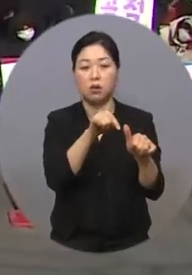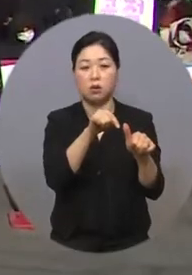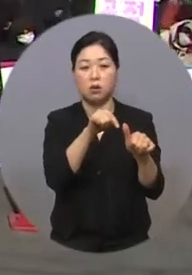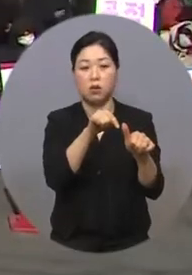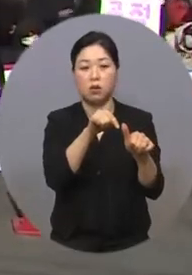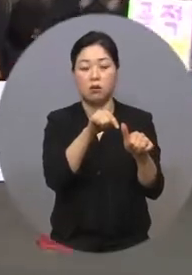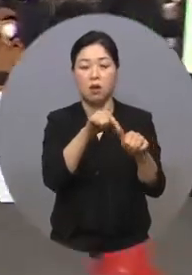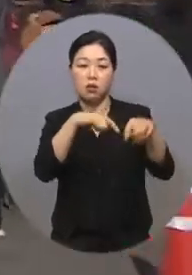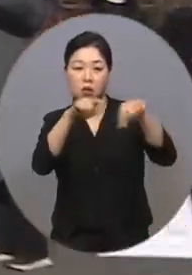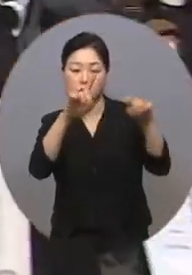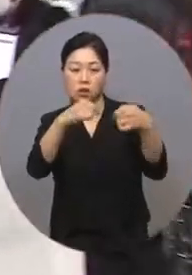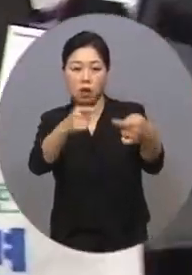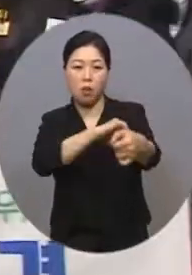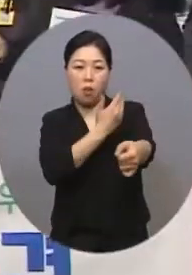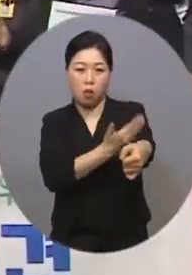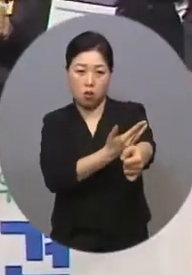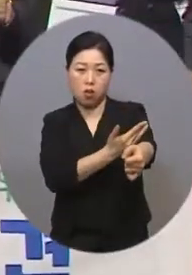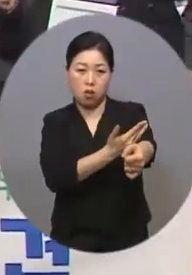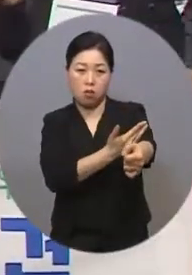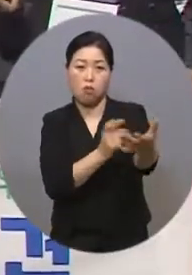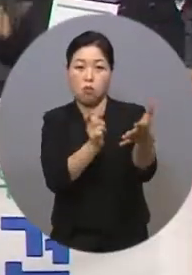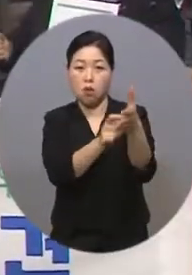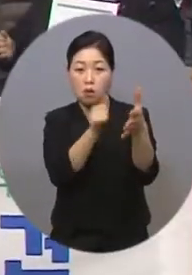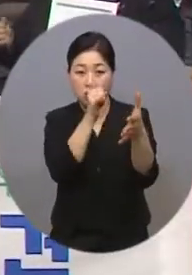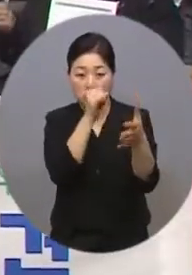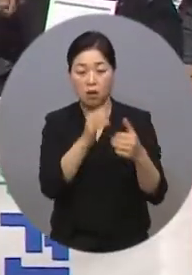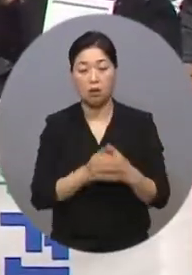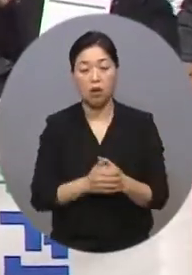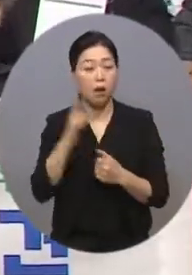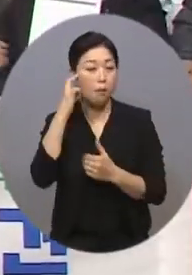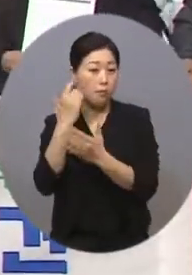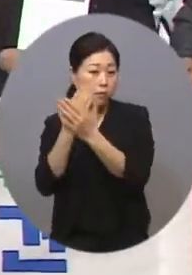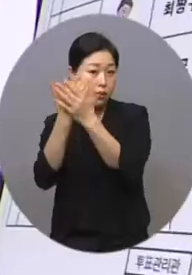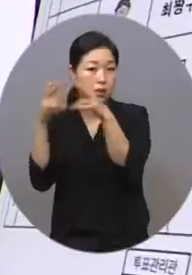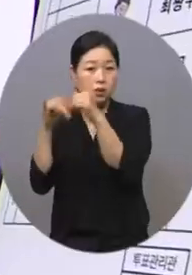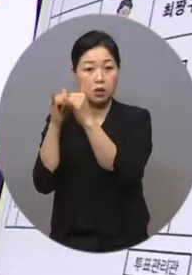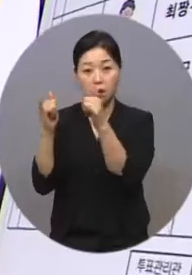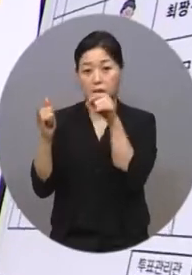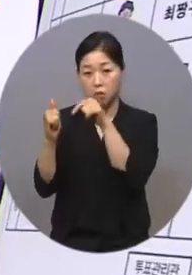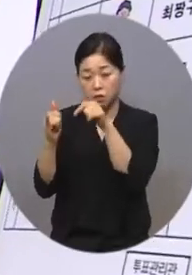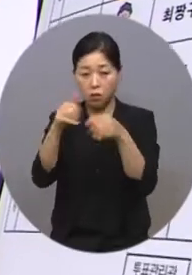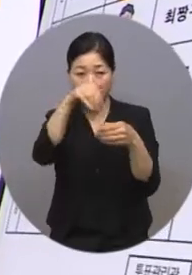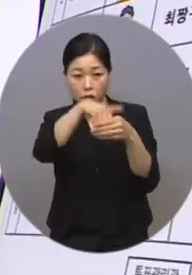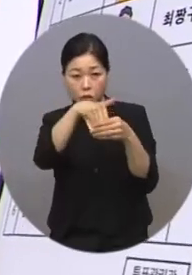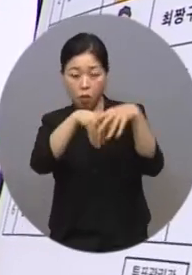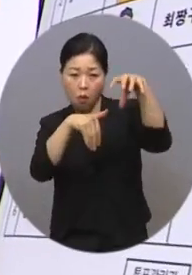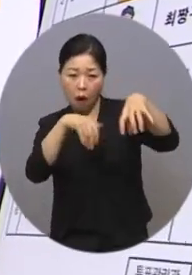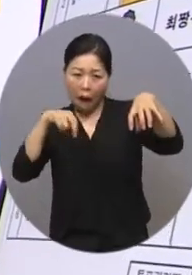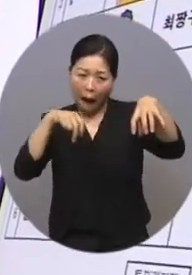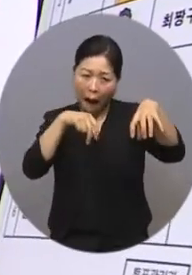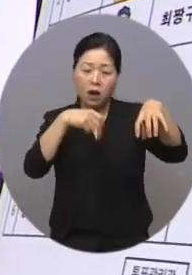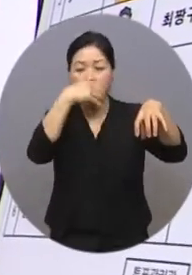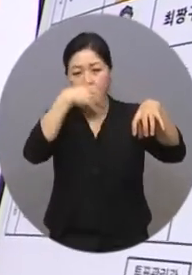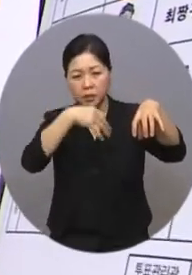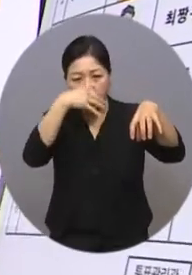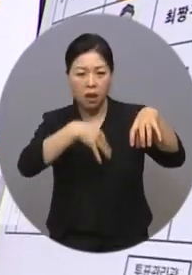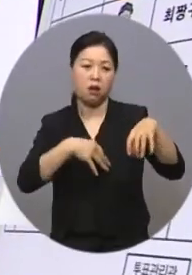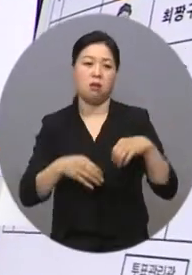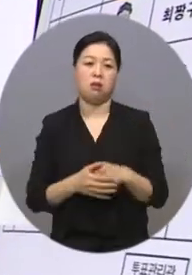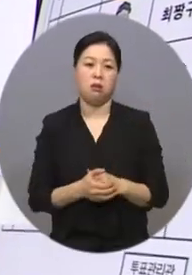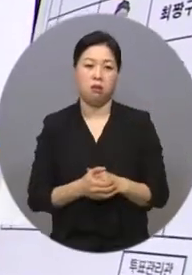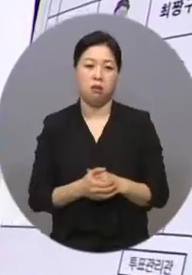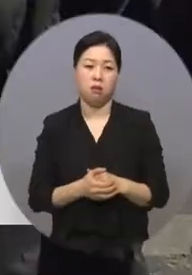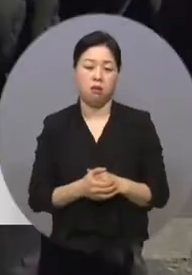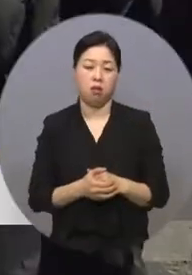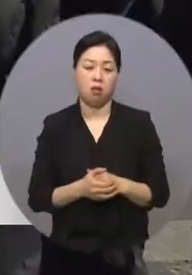핵심적인 권리로 자리하고 있습니다. 하지만 발달장애인들이 투표소를 가는 길은 멀기만 합니다. 어려운